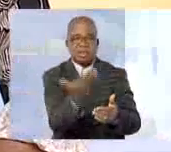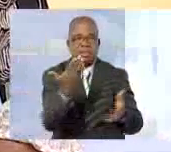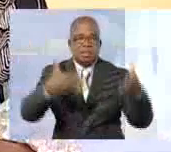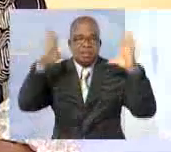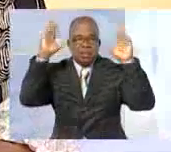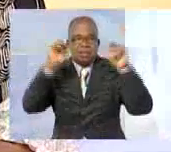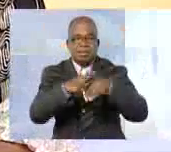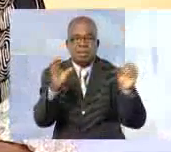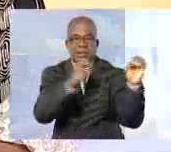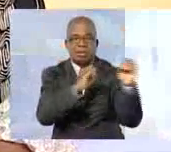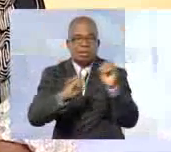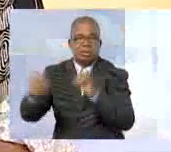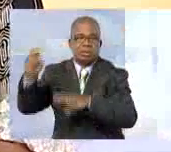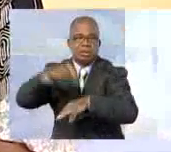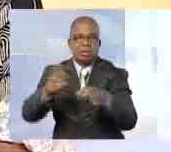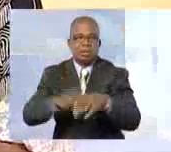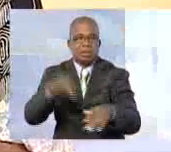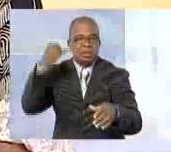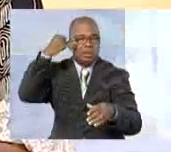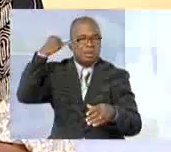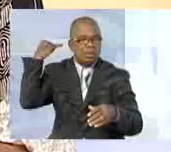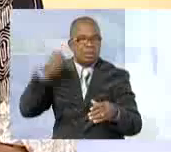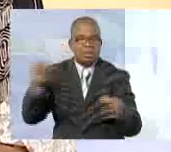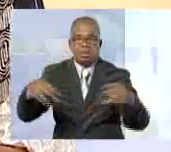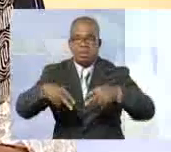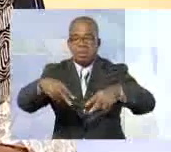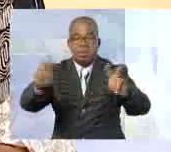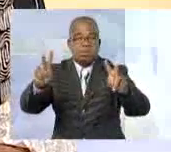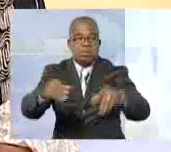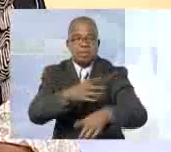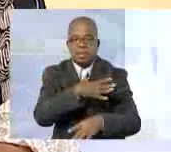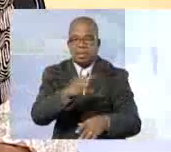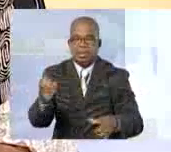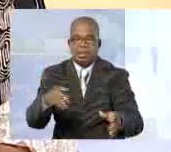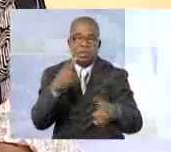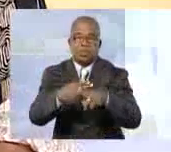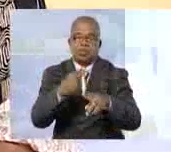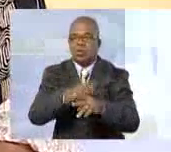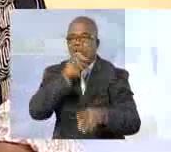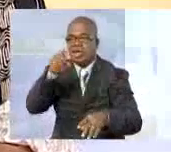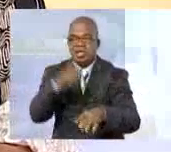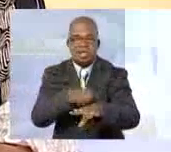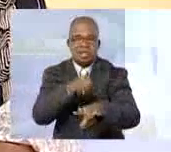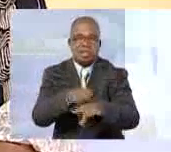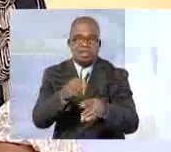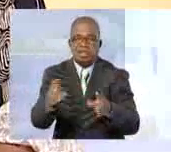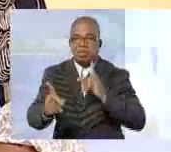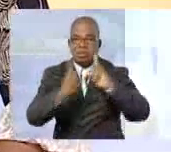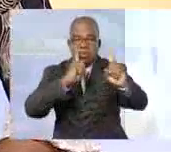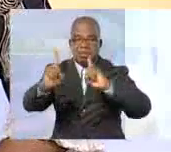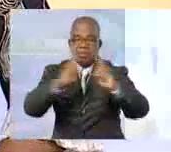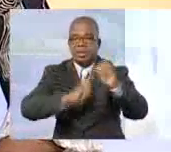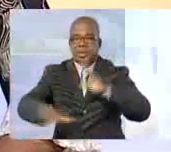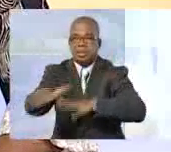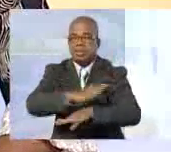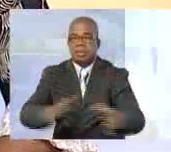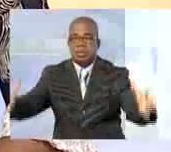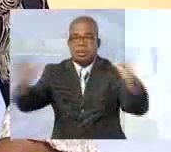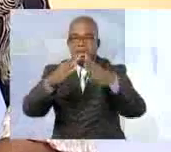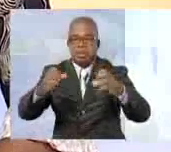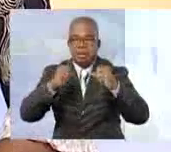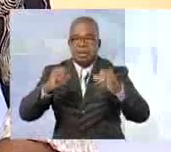président de l'Organisation japonaise du commerce extérieur, Ishige Hiroyuki. Les entretiens ont porté sur le renforcement